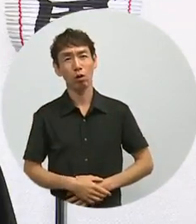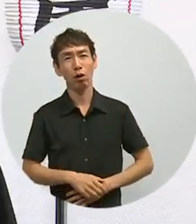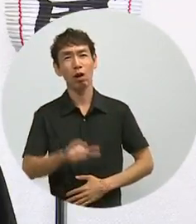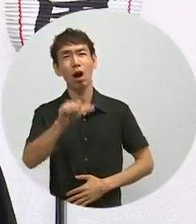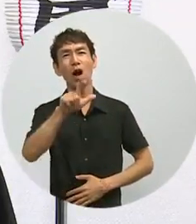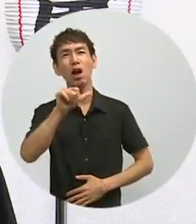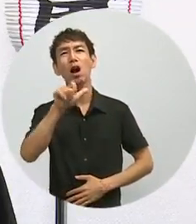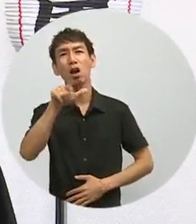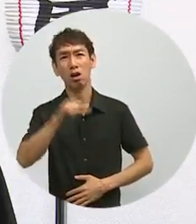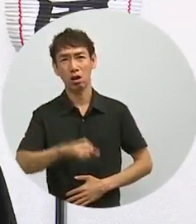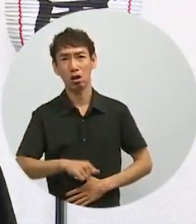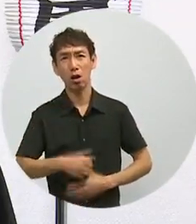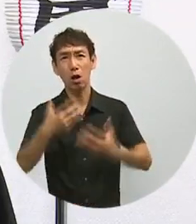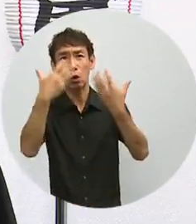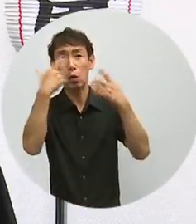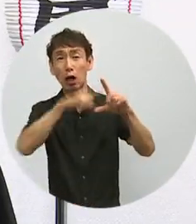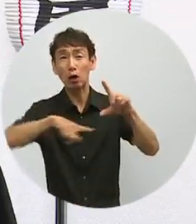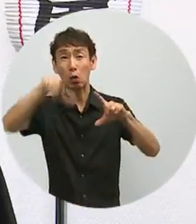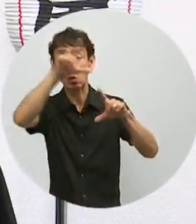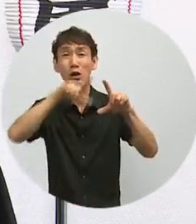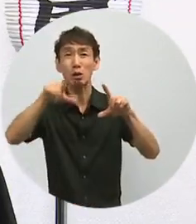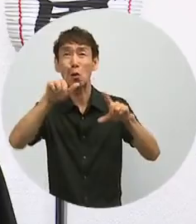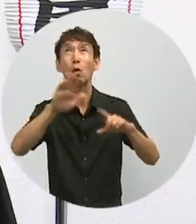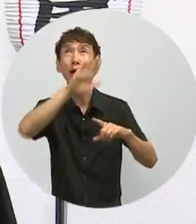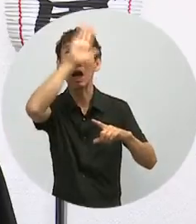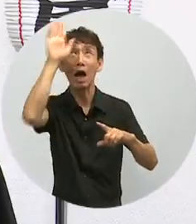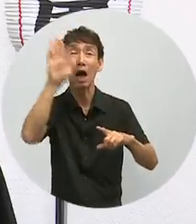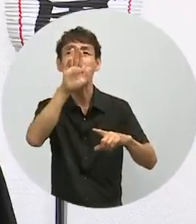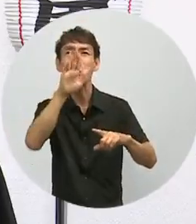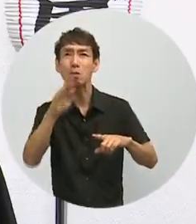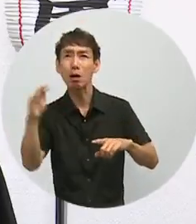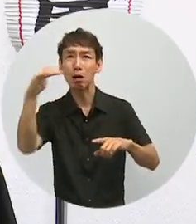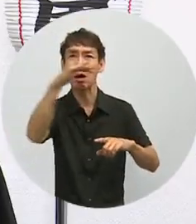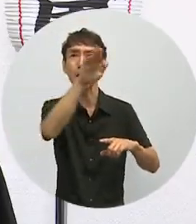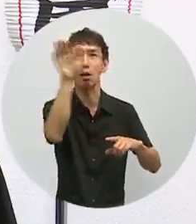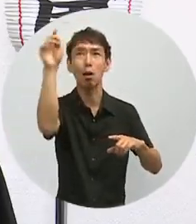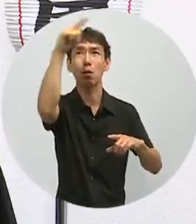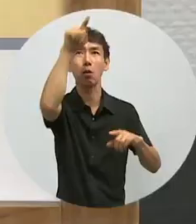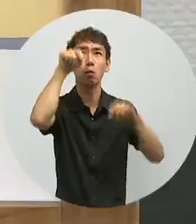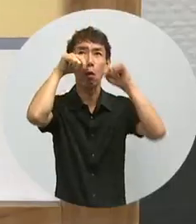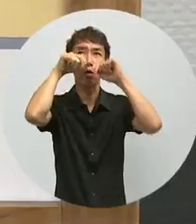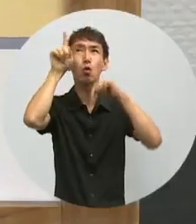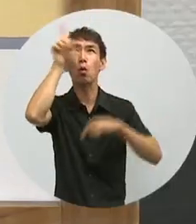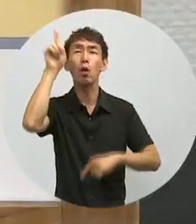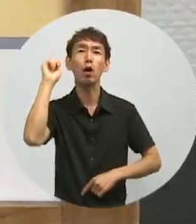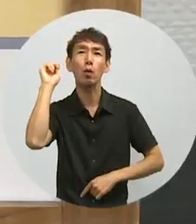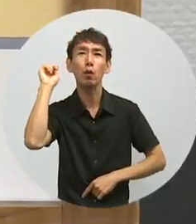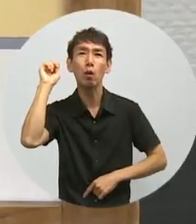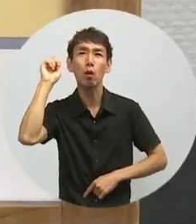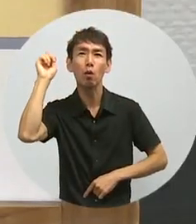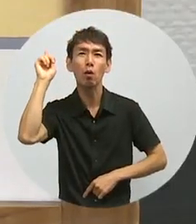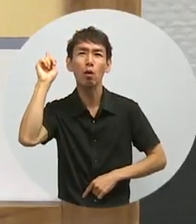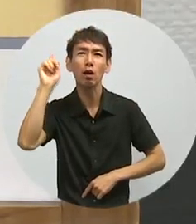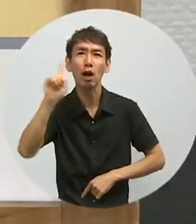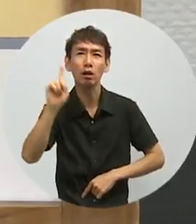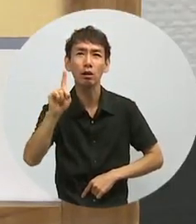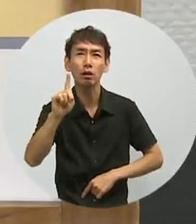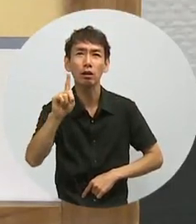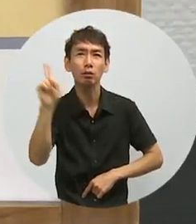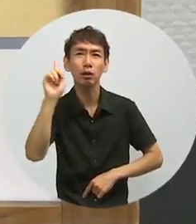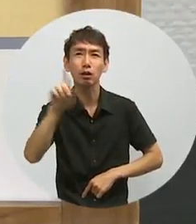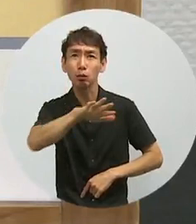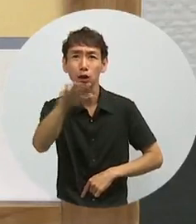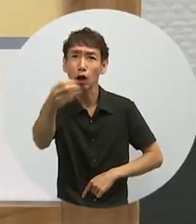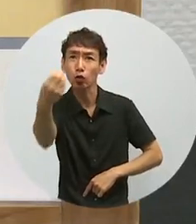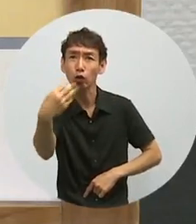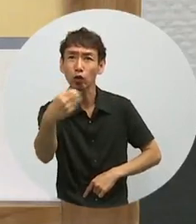れ、虎よりさ天まで高く登る、これこれこれってなんだっけな、みんな